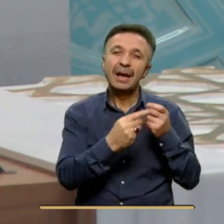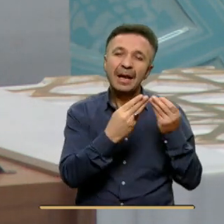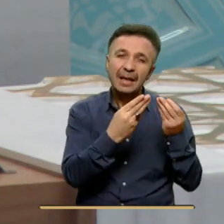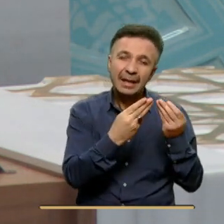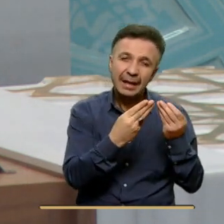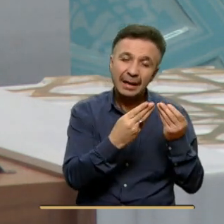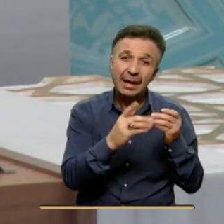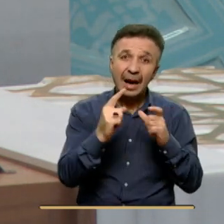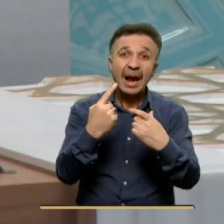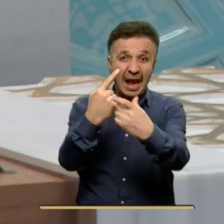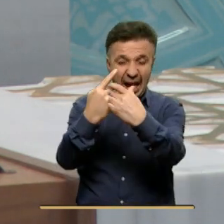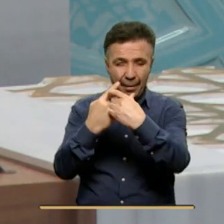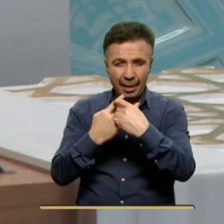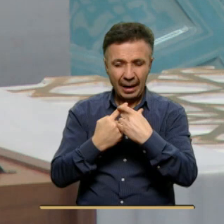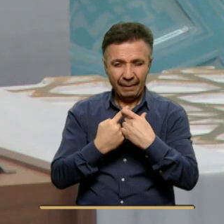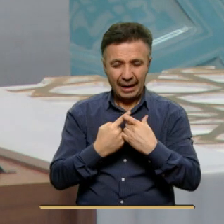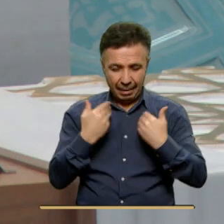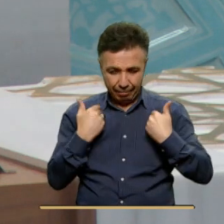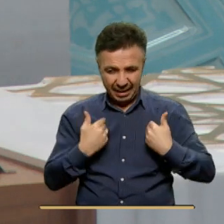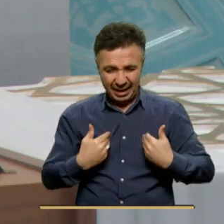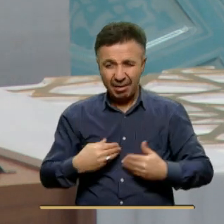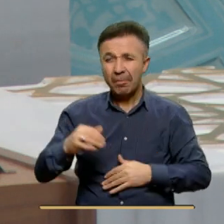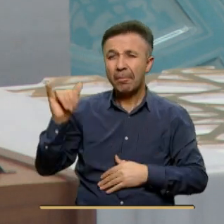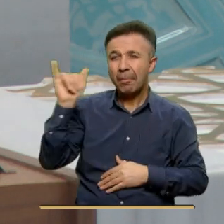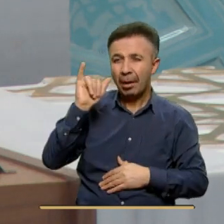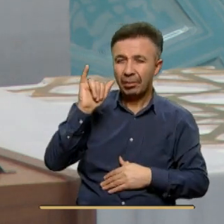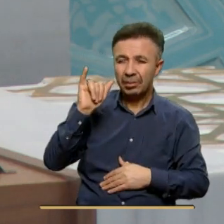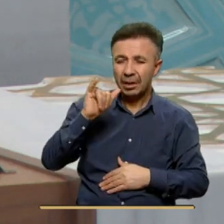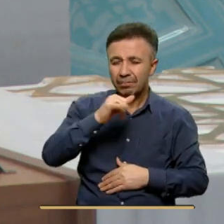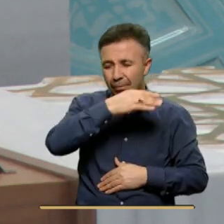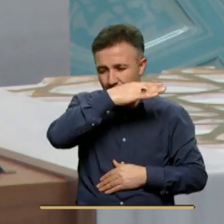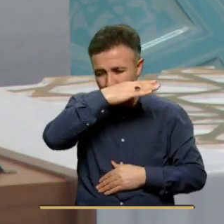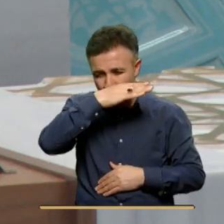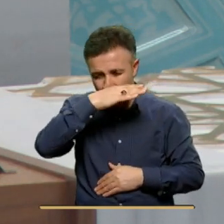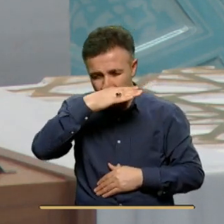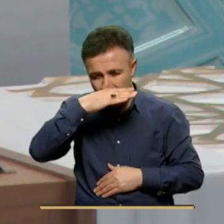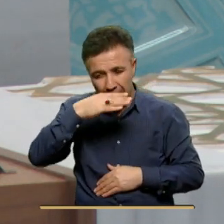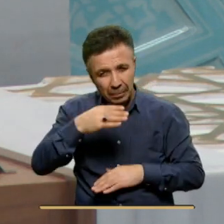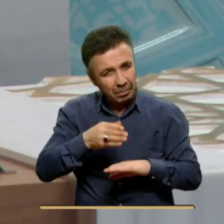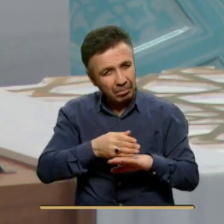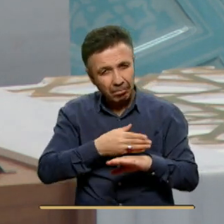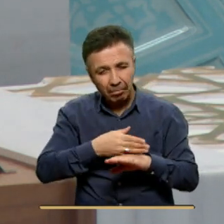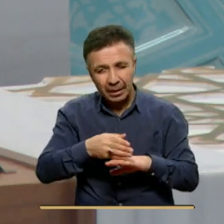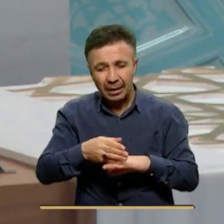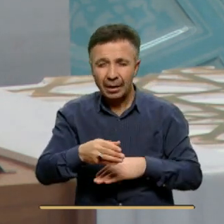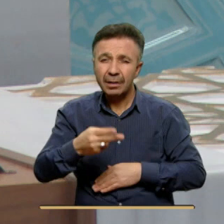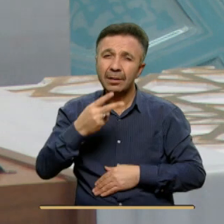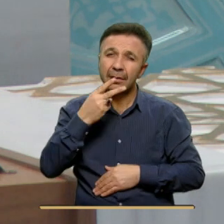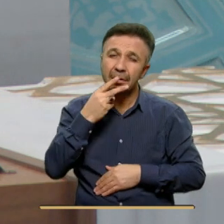bedenini alkollü içecekler, uyuşturucu maddeler, sigara,